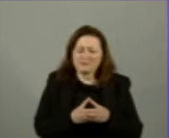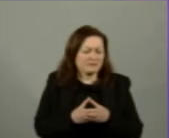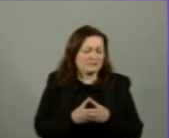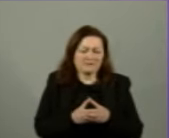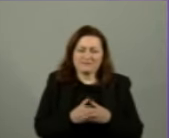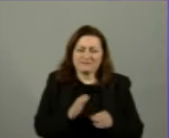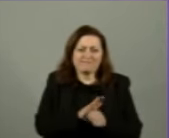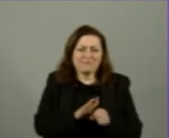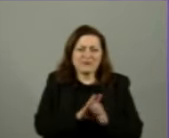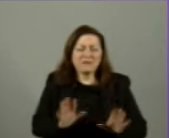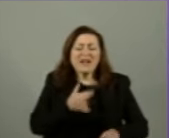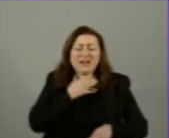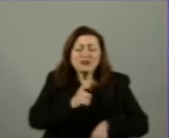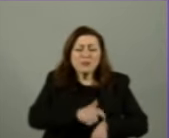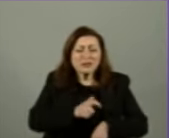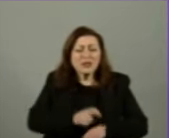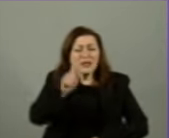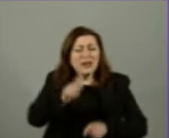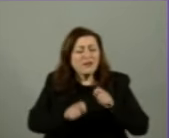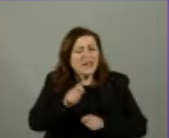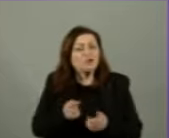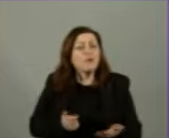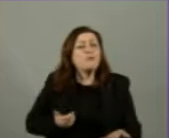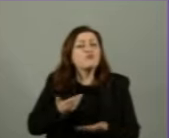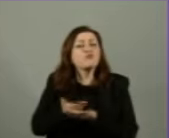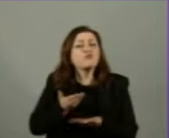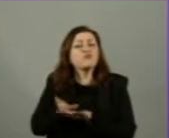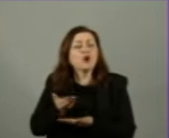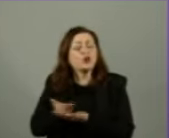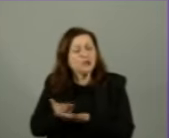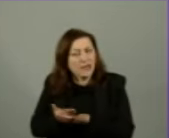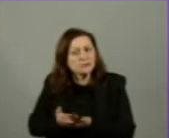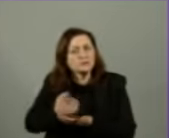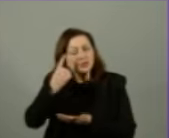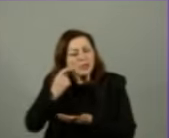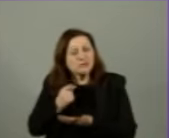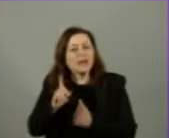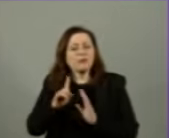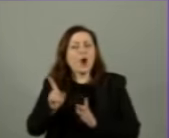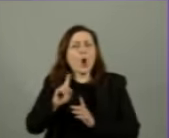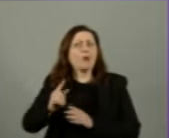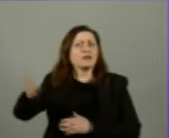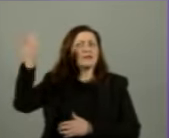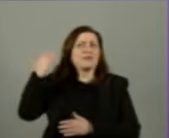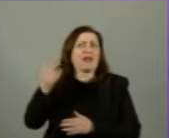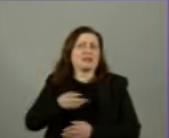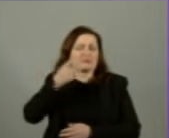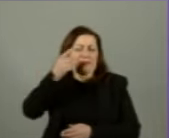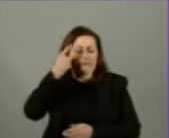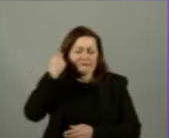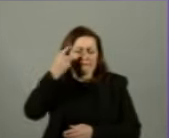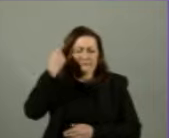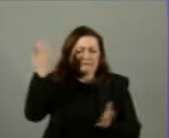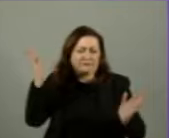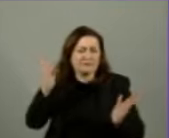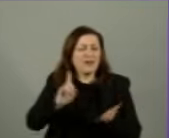Χρειαζόμαστε χρόνο να συνθέσουμε προτάσεις κοστολογημένες, όχι τσιτάτα του αέρα, για να